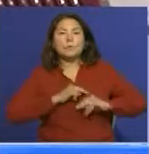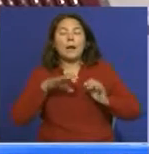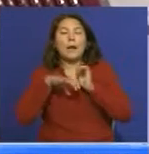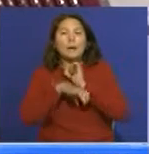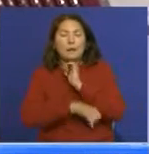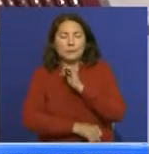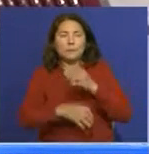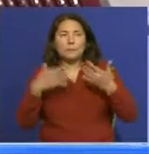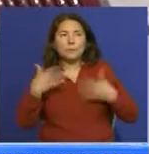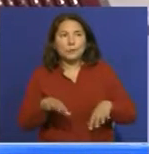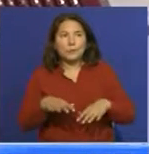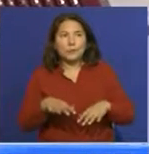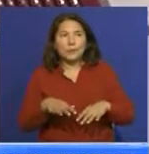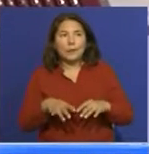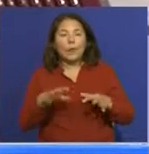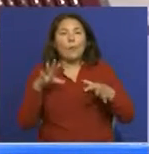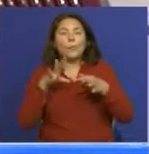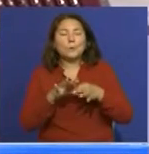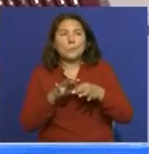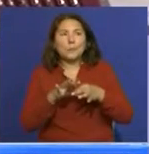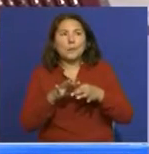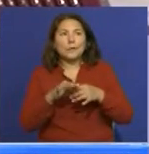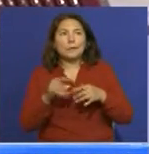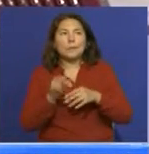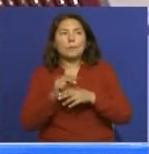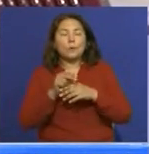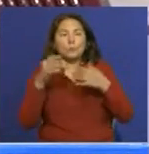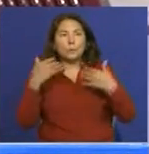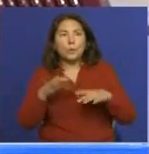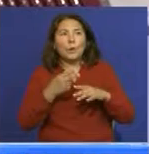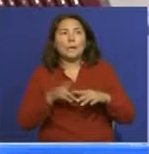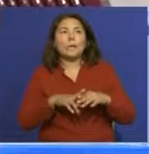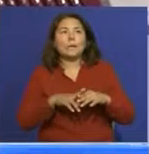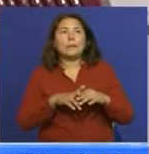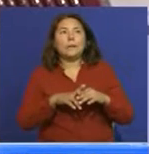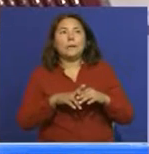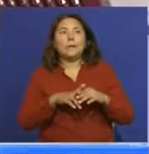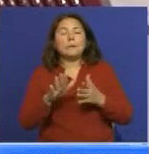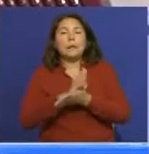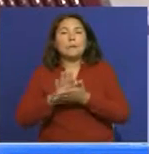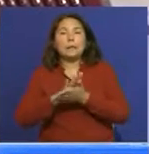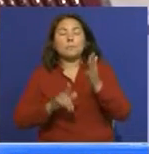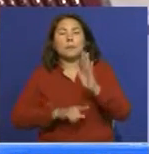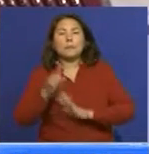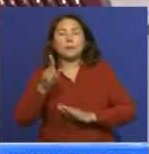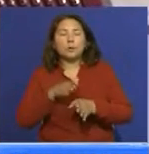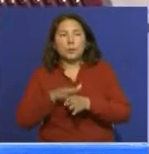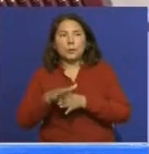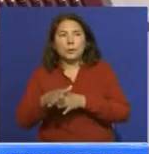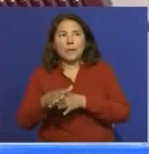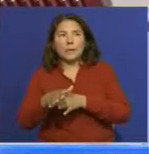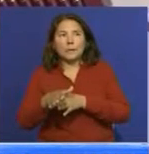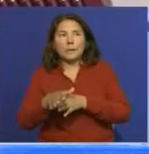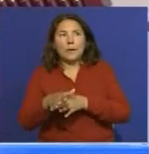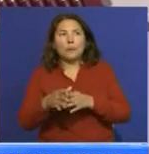аяқталды. Іске қосу баптар жұмыстарын жатырмыз. Осы 42 айының соңы қазан айының бастарында толықтай іске қосу